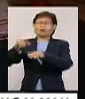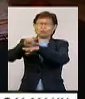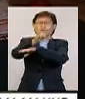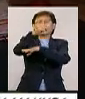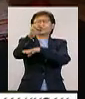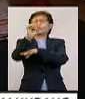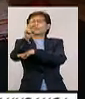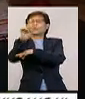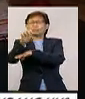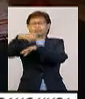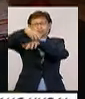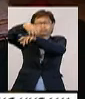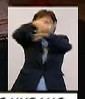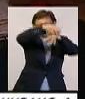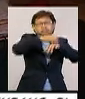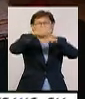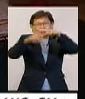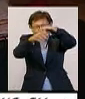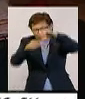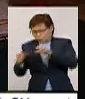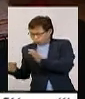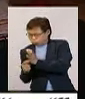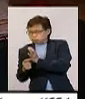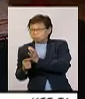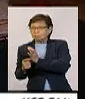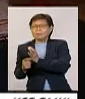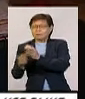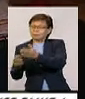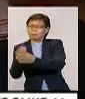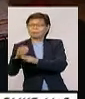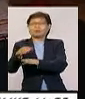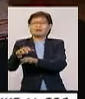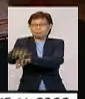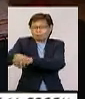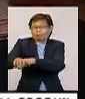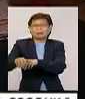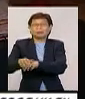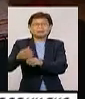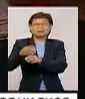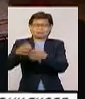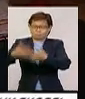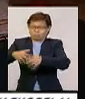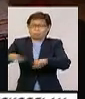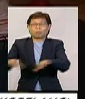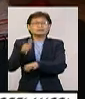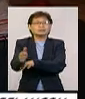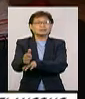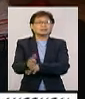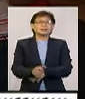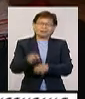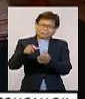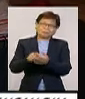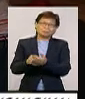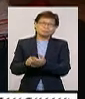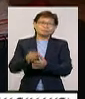Jadi orang muda, petani muda, megah menjadi seorang petani. Kerana apa? Kerana pendapatannya tinggi.